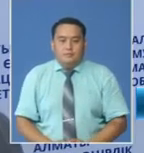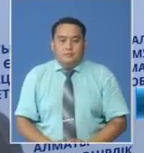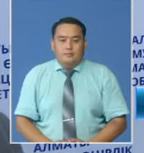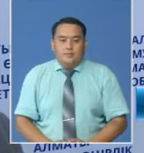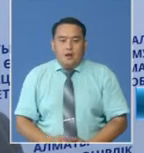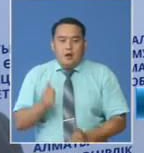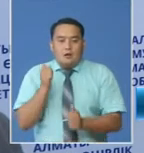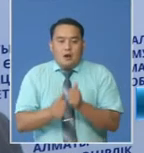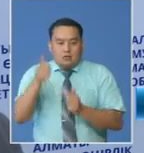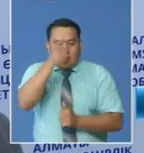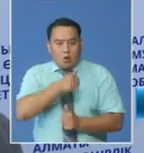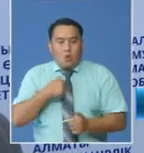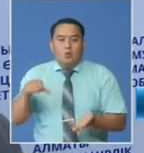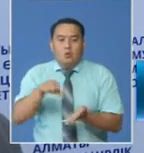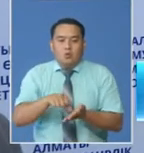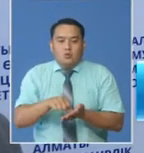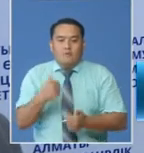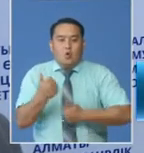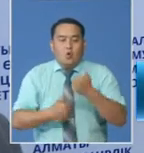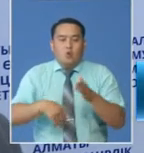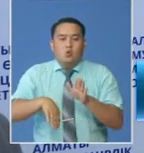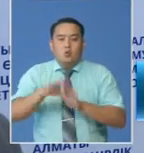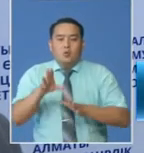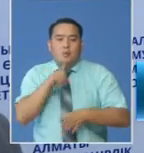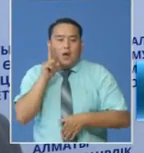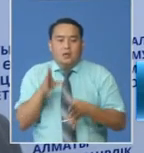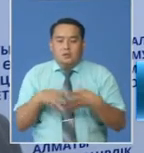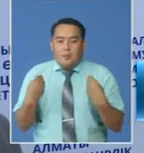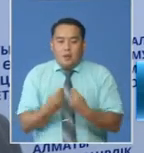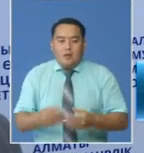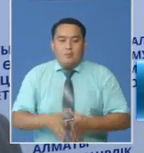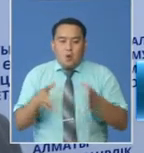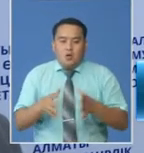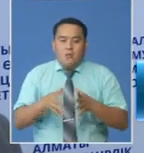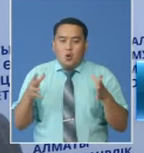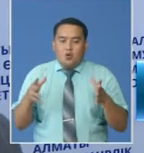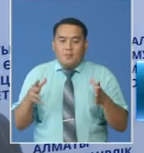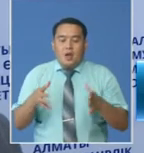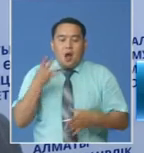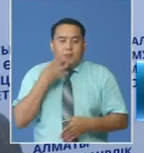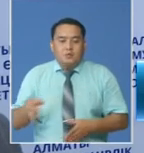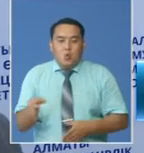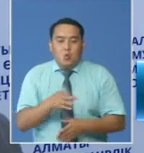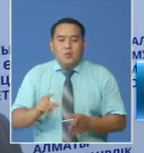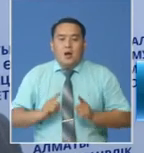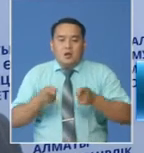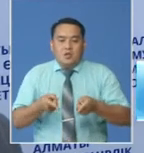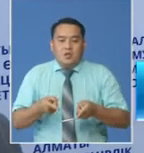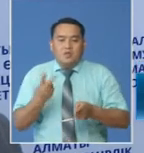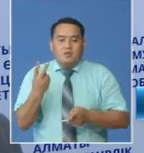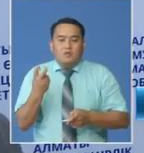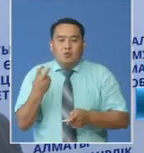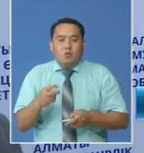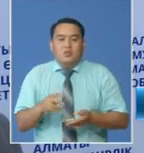Из года в год желающих принять участие в конкурсе «Лучшая молодая семья» становится больше. Всего по Алматинской области поступило свыше